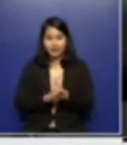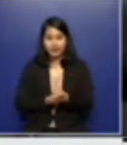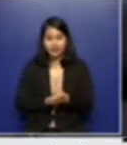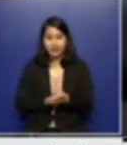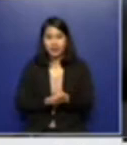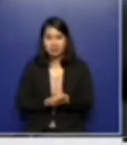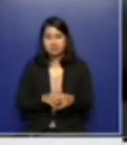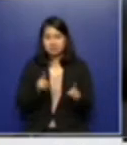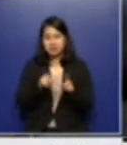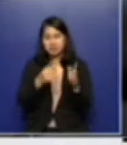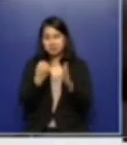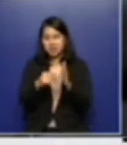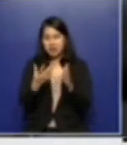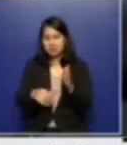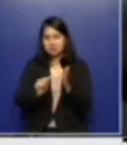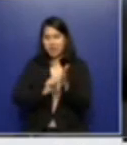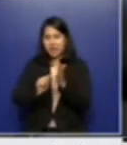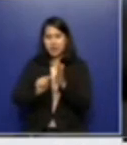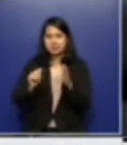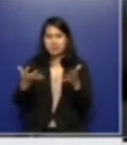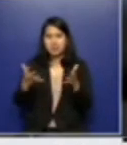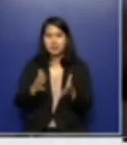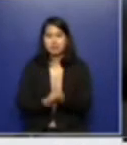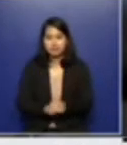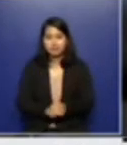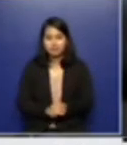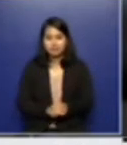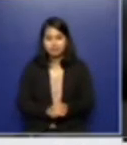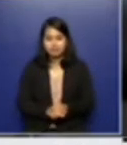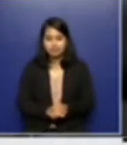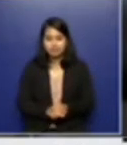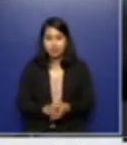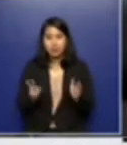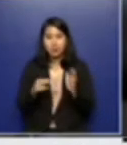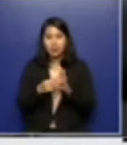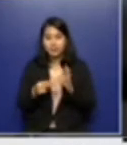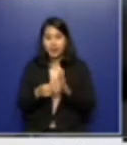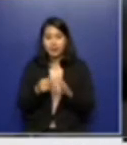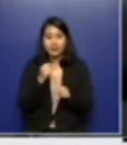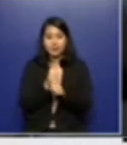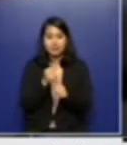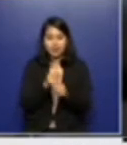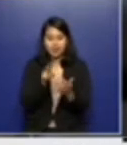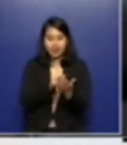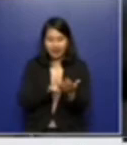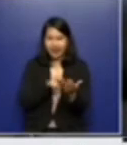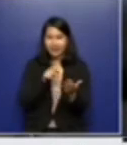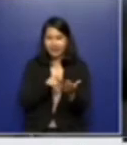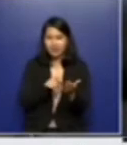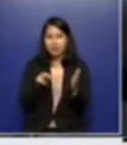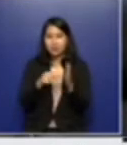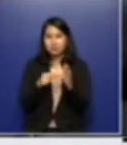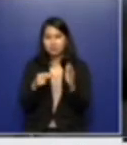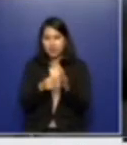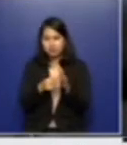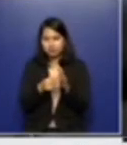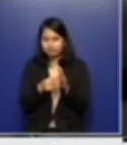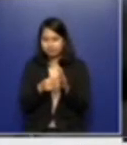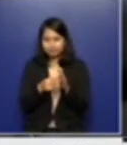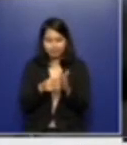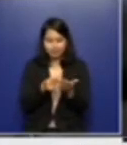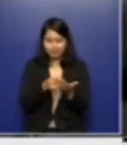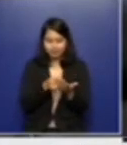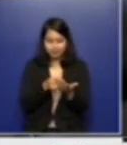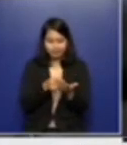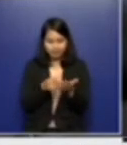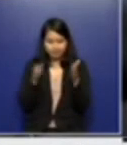แก้ไขเช่นนี้ถือว่าการทำร่างงบประมาณฉบับนี้เป็นการประมาทต่อสถานการณ์วิกฤตเศรษฐ